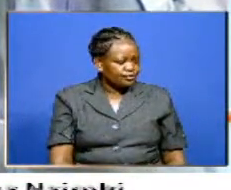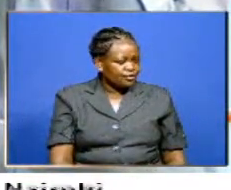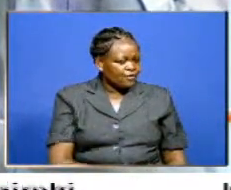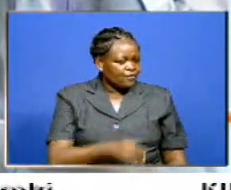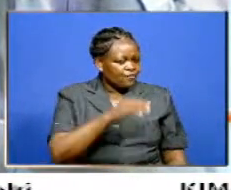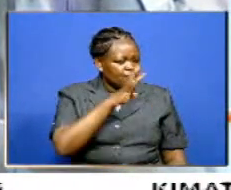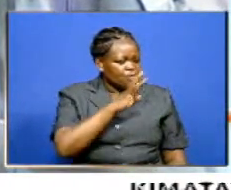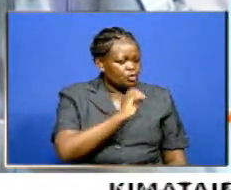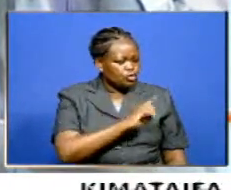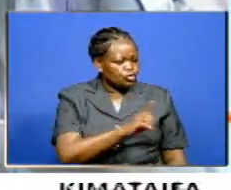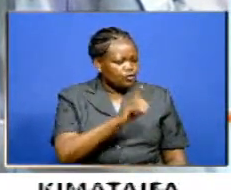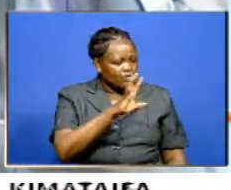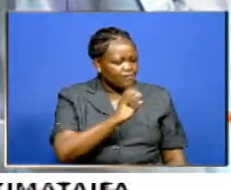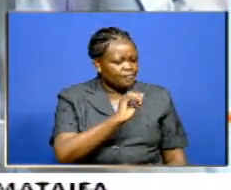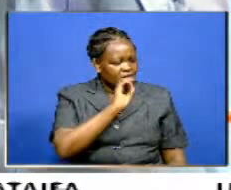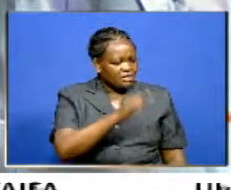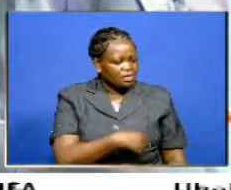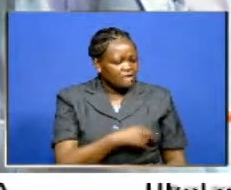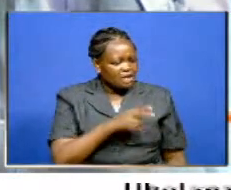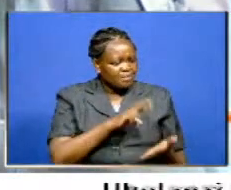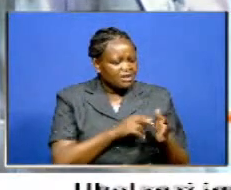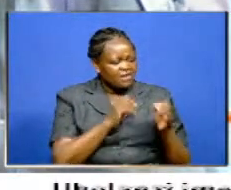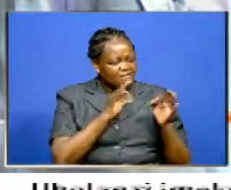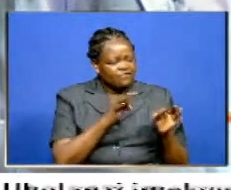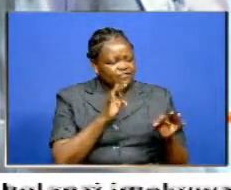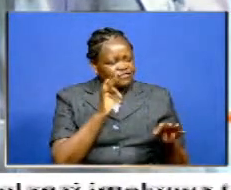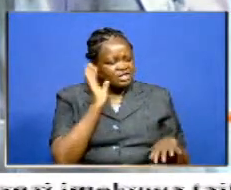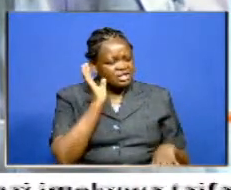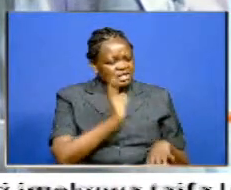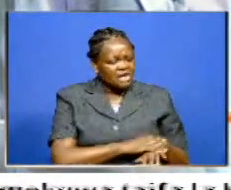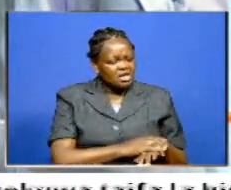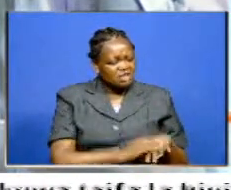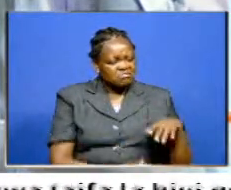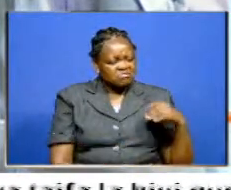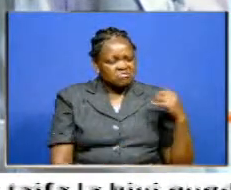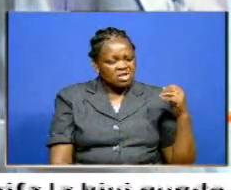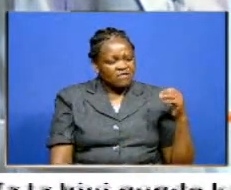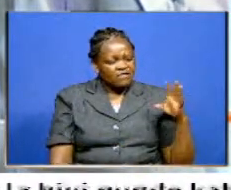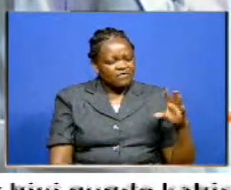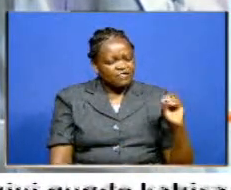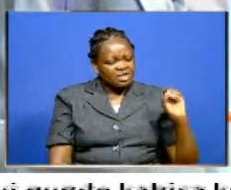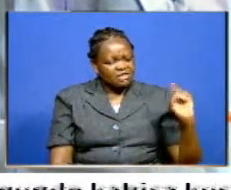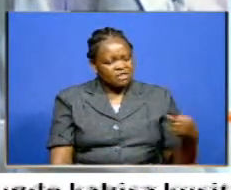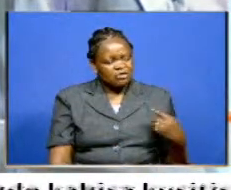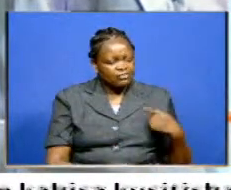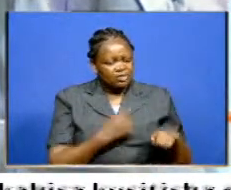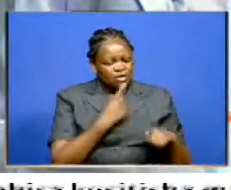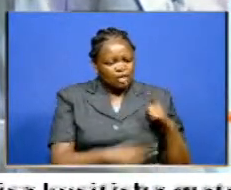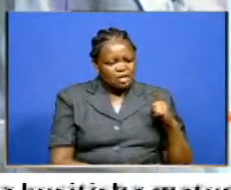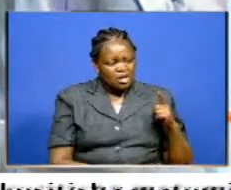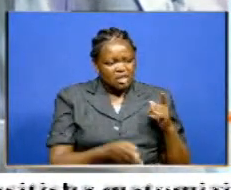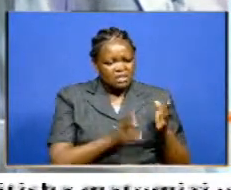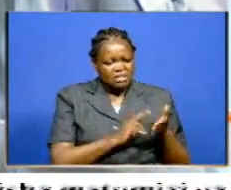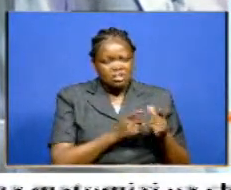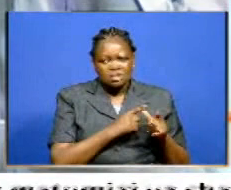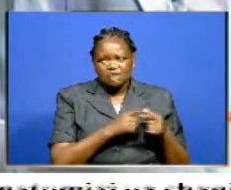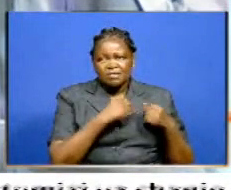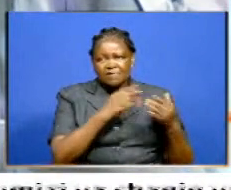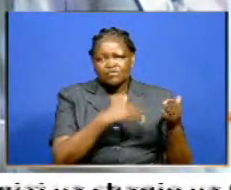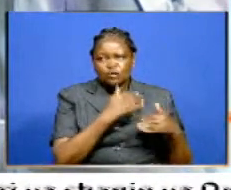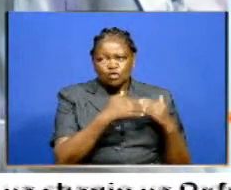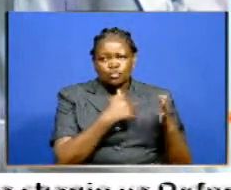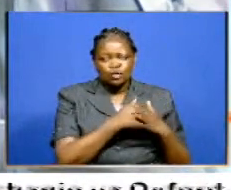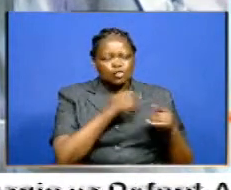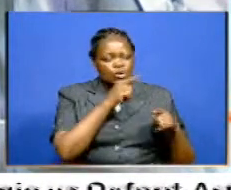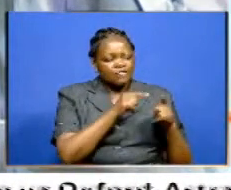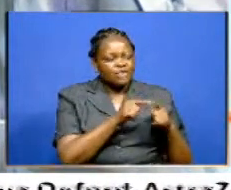1040 ama 50. Kwa hivyo iwapo yule anayepata kiwango cha tuseme amepata 1050 mwaka mzima, anapewa zote ama